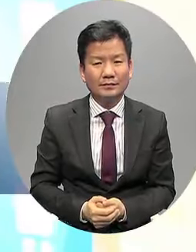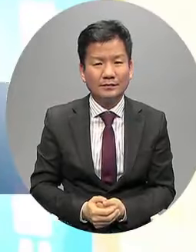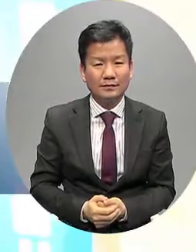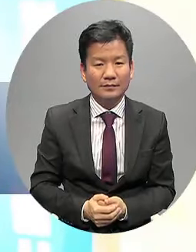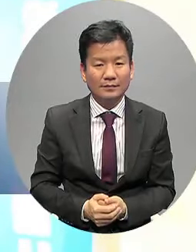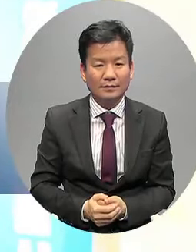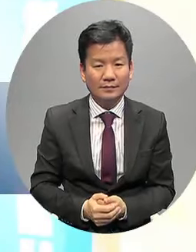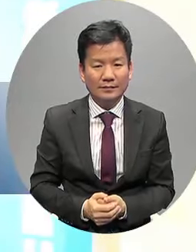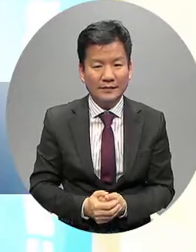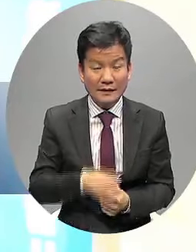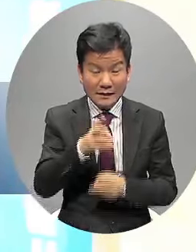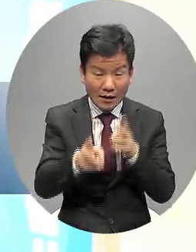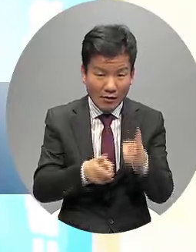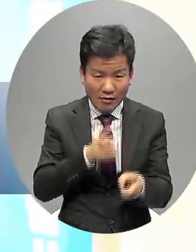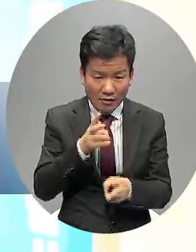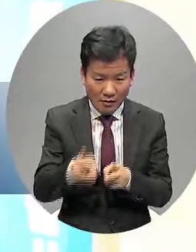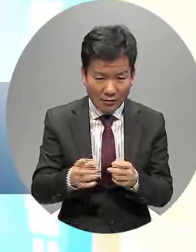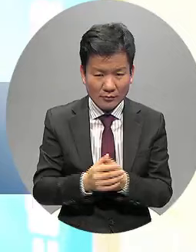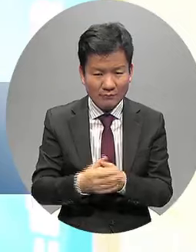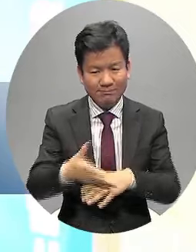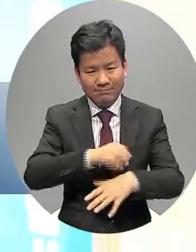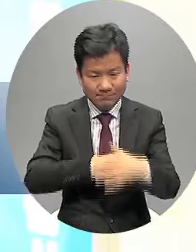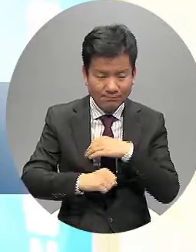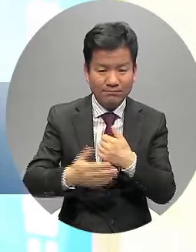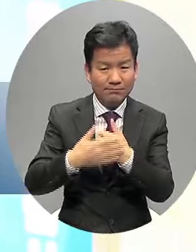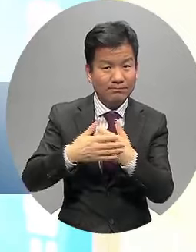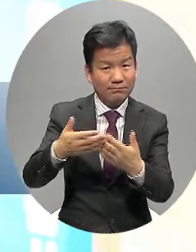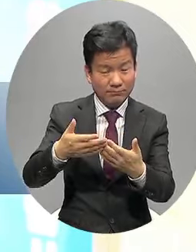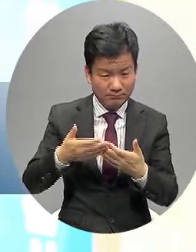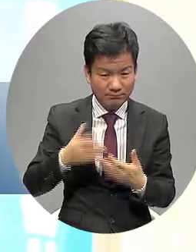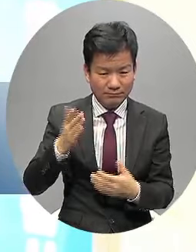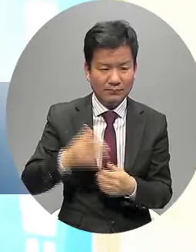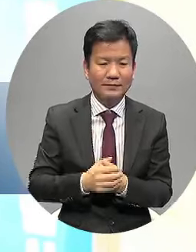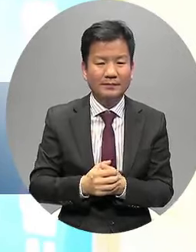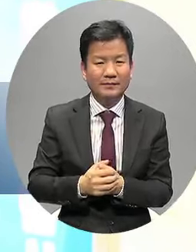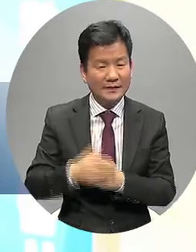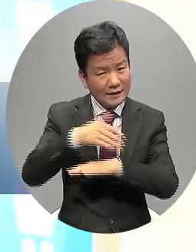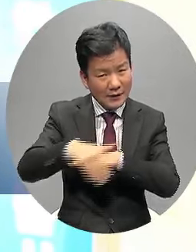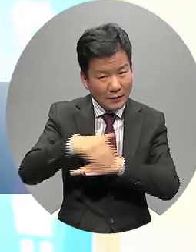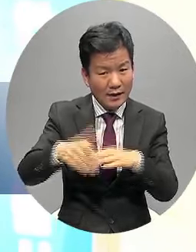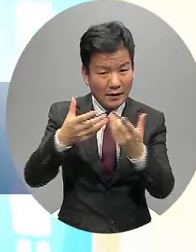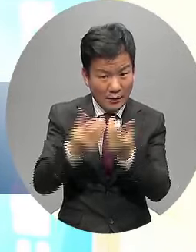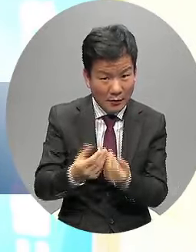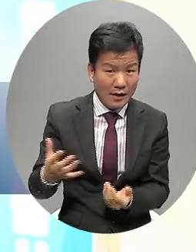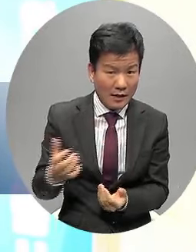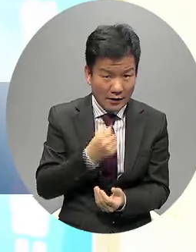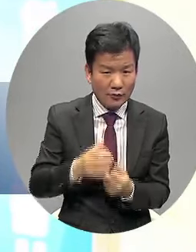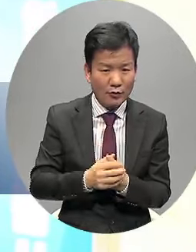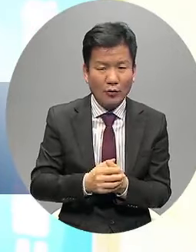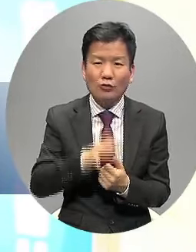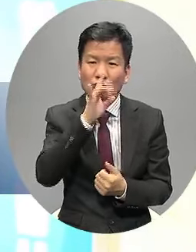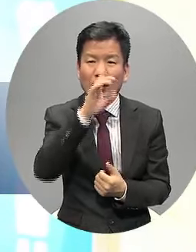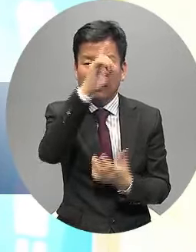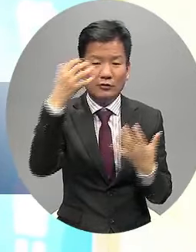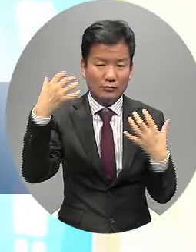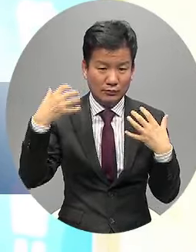어떤 사업을 갖다가 주도적으로 기획하는 게 제일 중요한 것 같고요. 그 주도적으로 기획한 내용을 그다음에